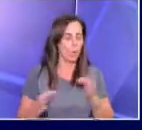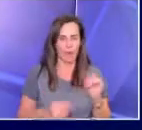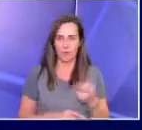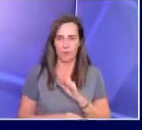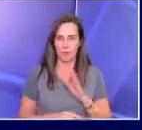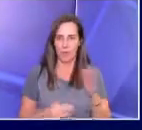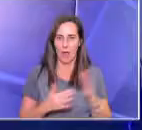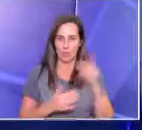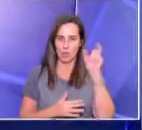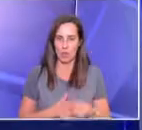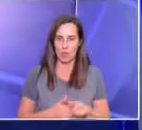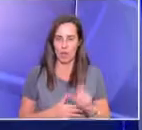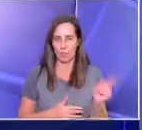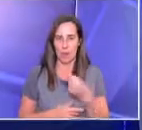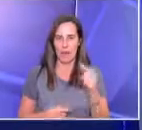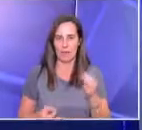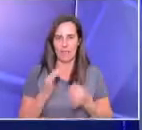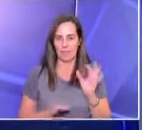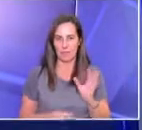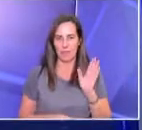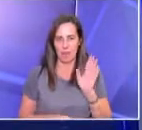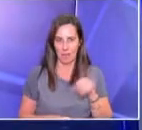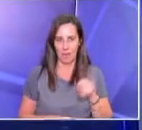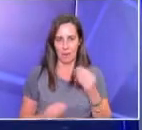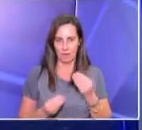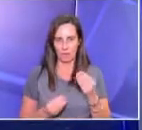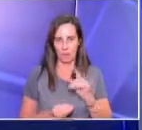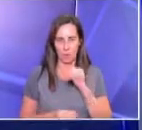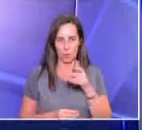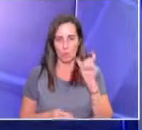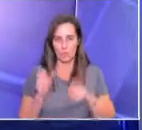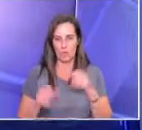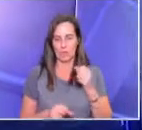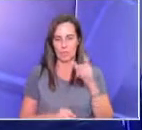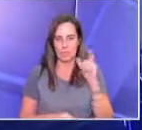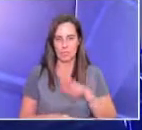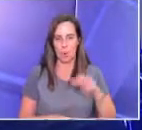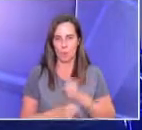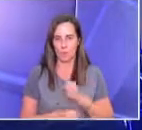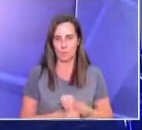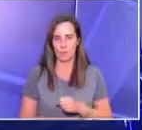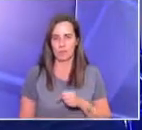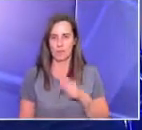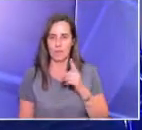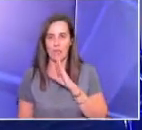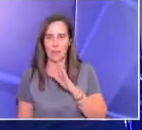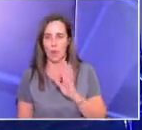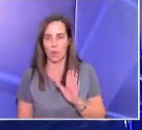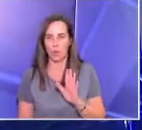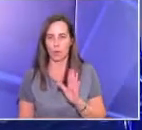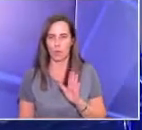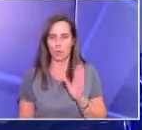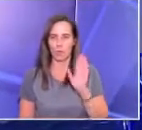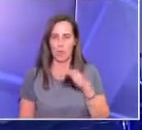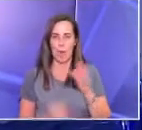אבל המבחן של איש ציבור זה לא אם הוא רק הוא עמד לדין. בסדר, אבל אתה יודע. גם באמצע כמה דברים שלא הייתי רוצה שאיש ציבור שם יהיה. לא, זה אחת האחרות של המערכת,